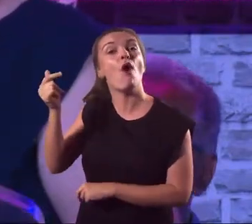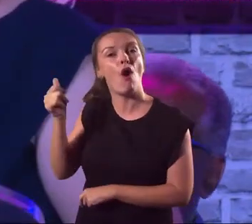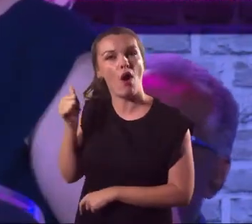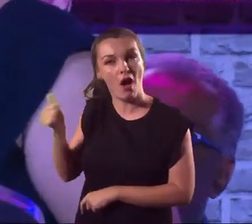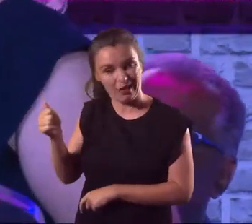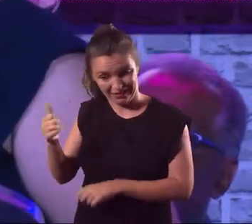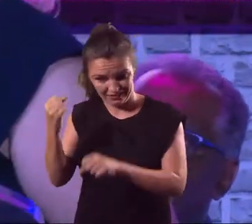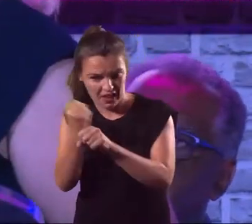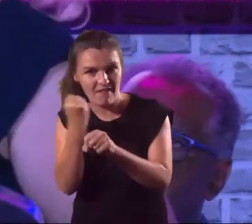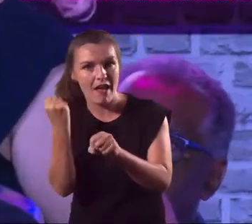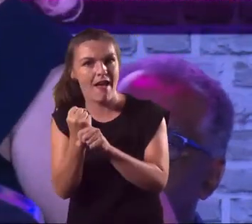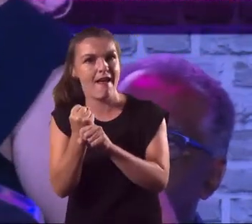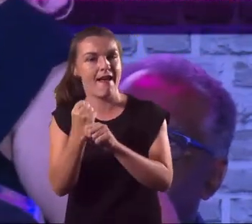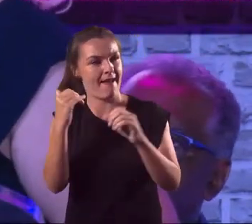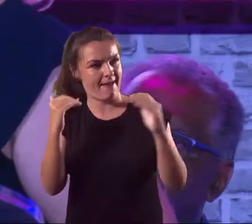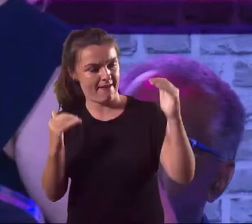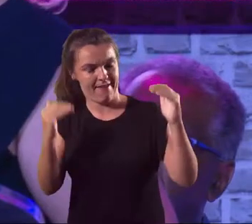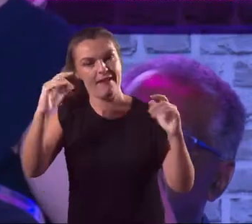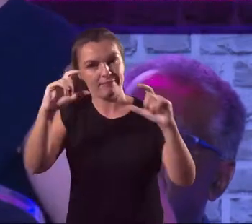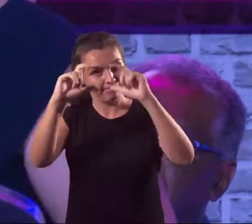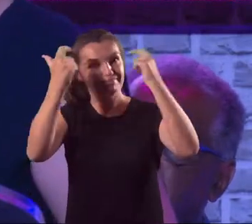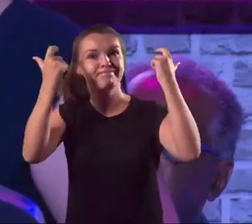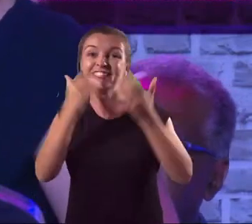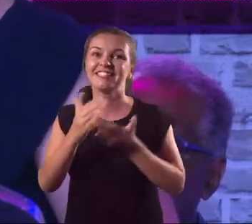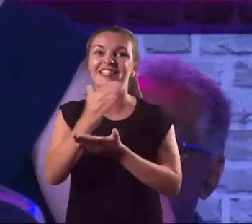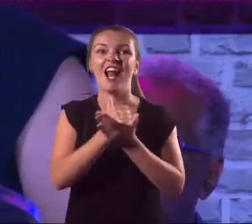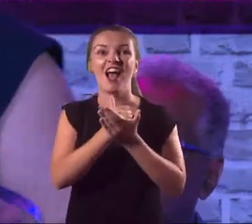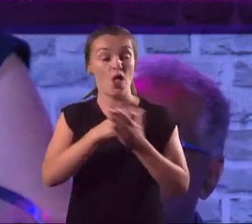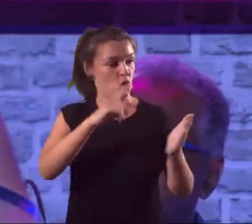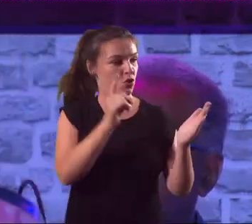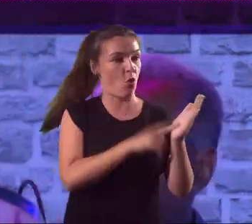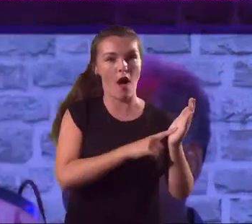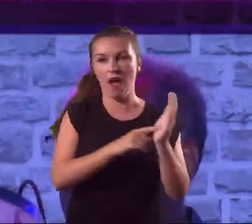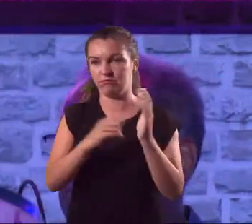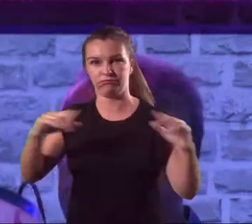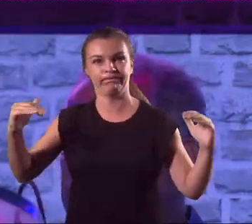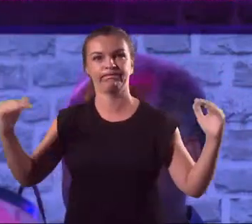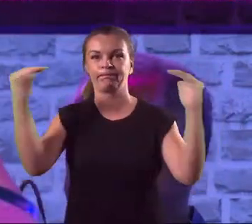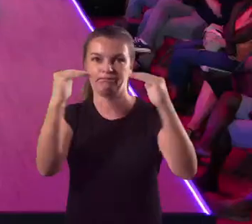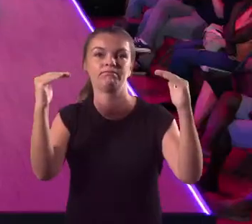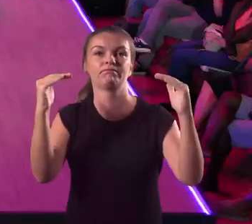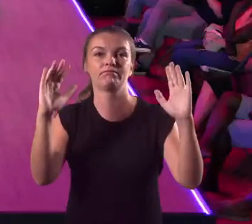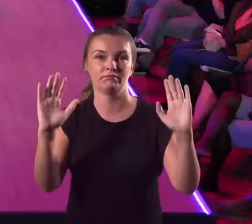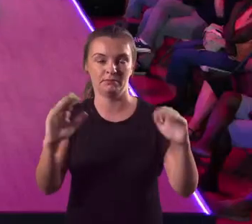ubérisés seront présumés salariés, c'est-à-dire avec les mêmes droits que les autres travailleurs.